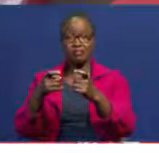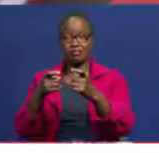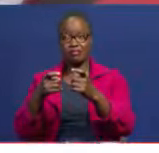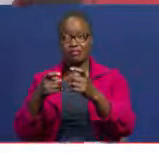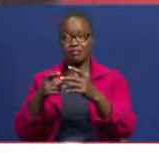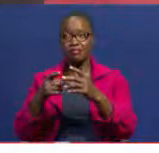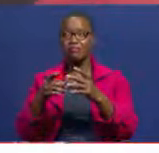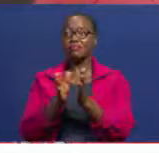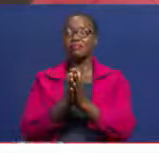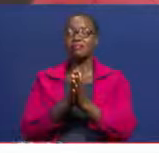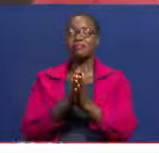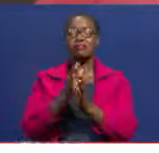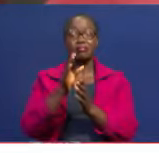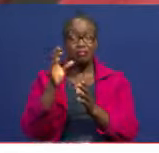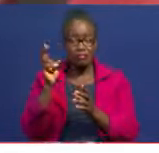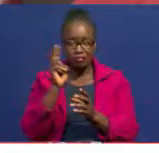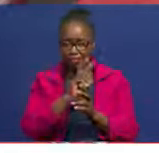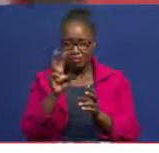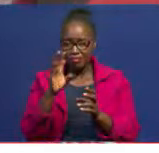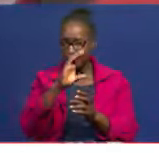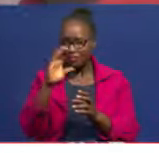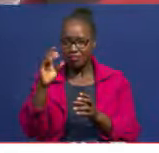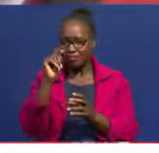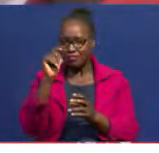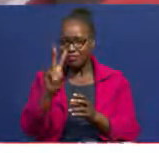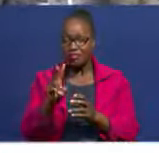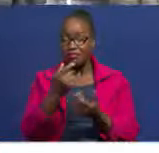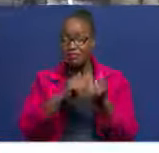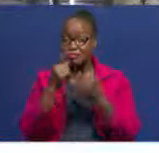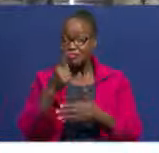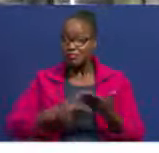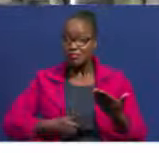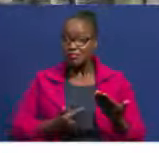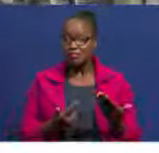guy was seen in the CCTVs. What action has it been taken?